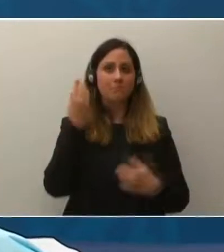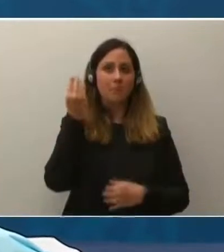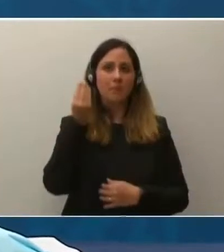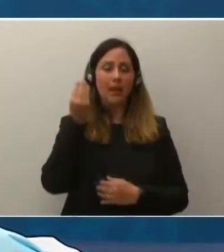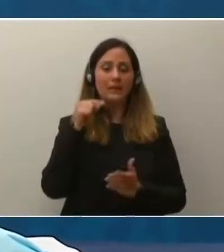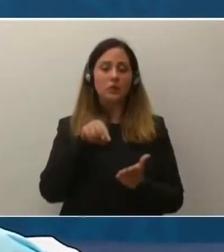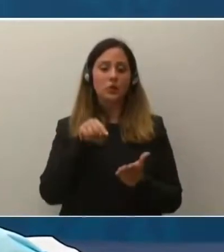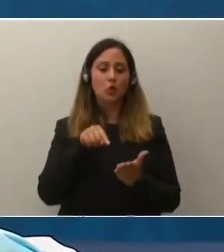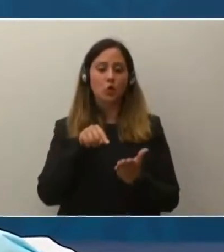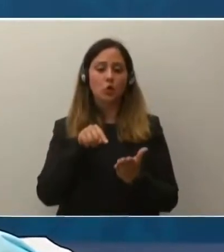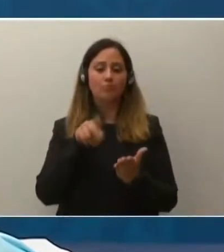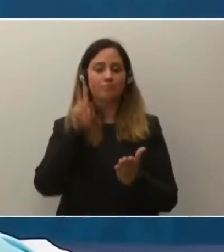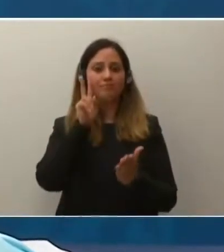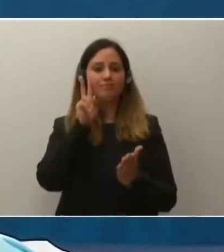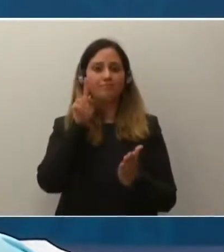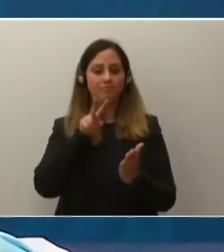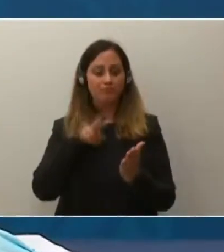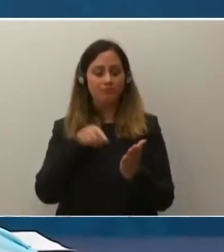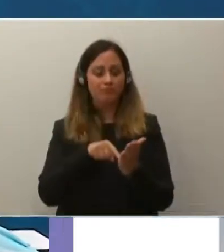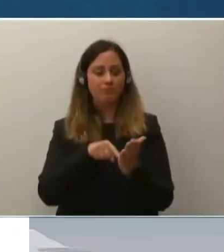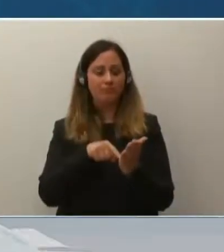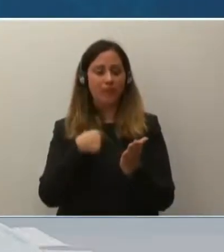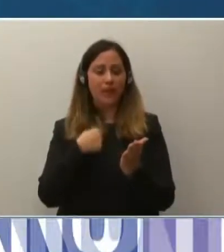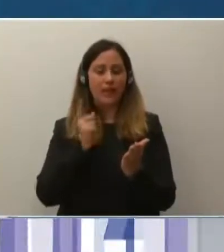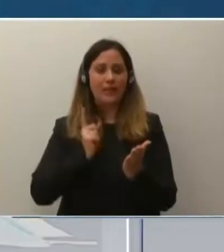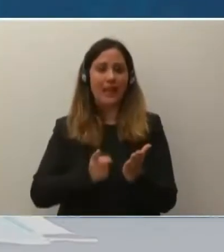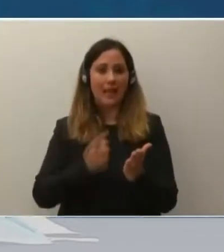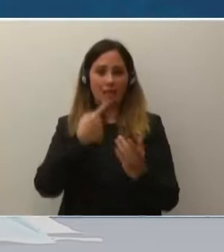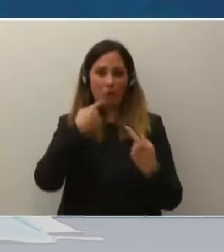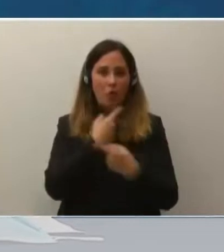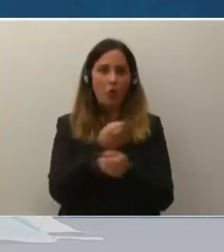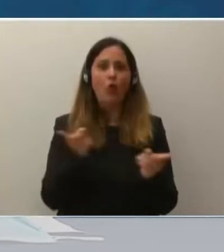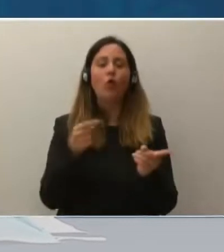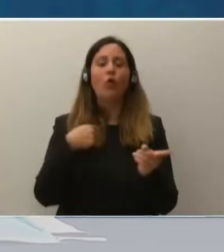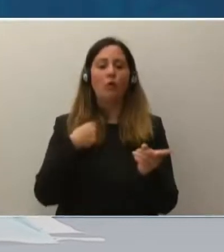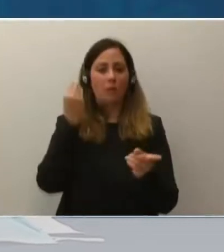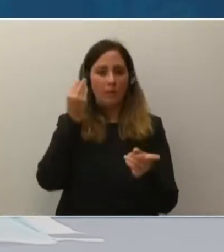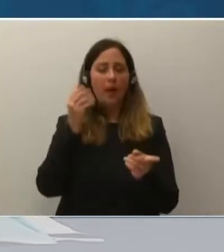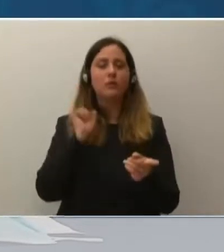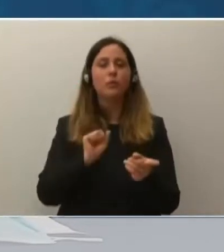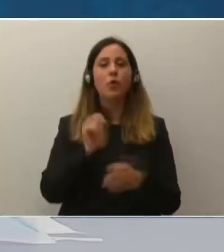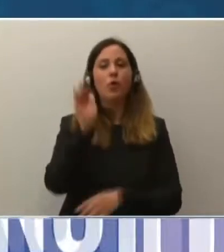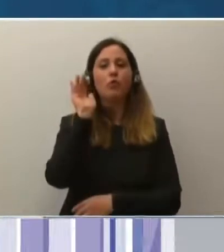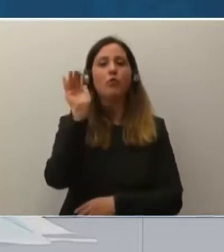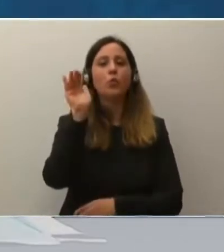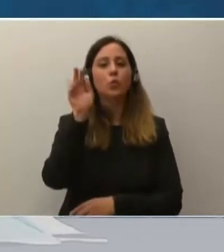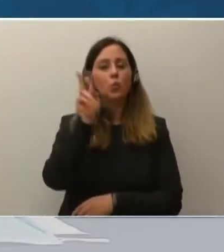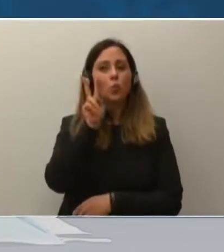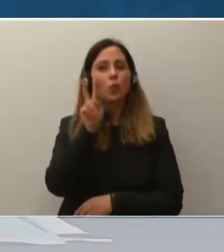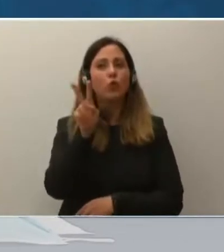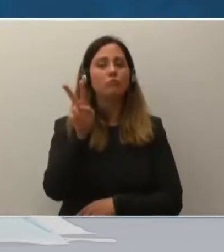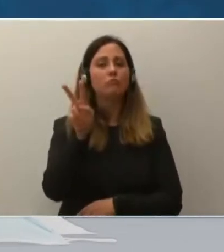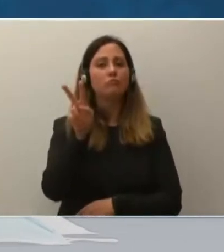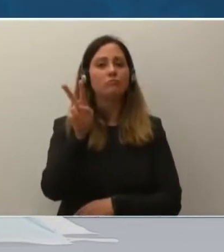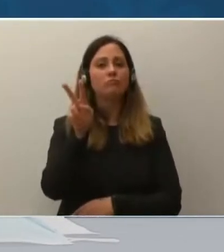dopo il giallo l'arancione e il rosso un nuovo colore entra nel linguaggio comune parlando di limitazioni antico vid il verde